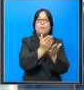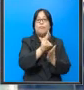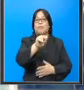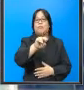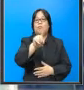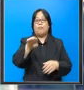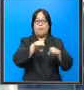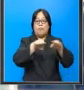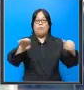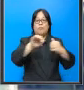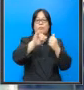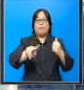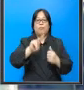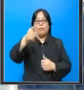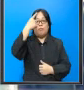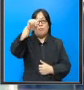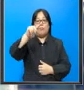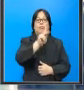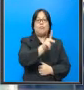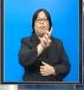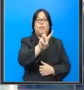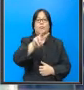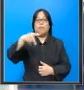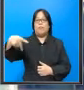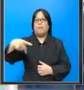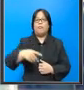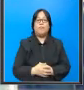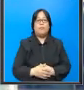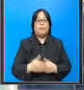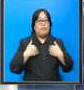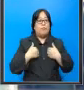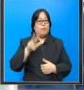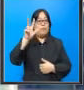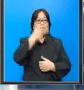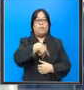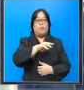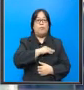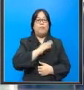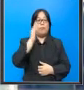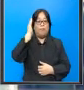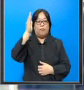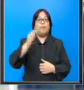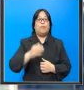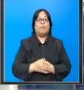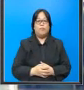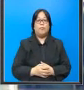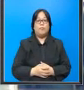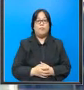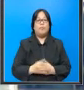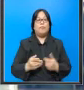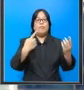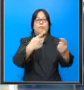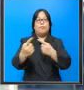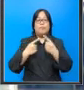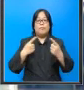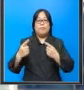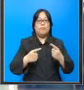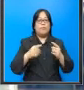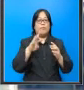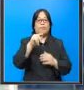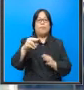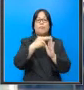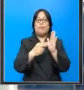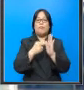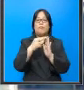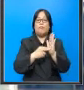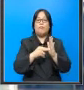segi menyelesaikan masalah Dila smile selusin classmile konektifiti